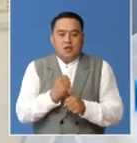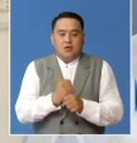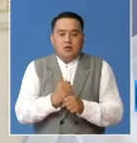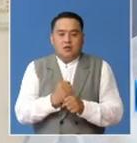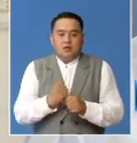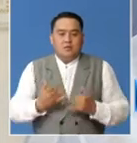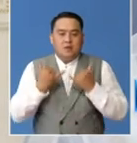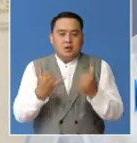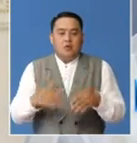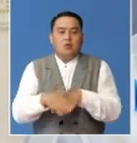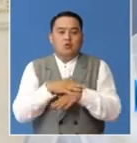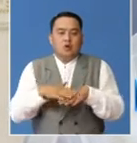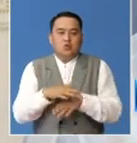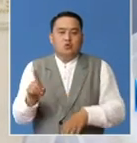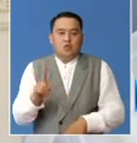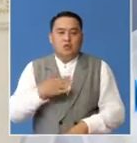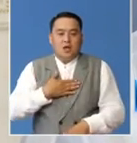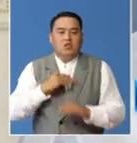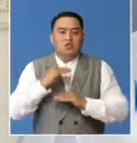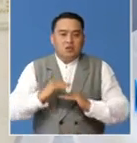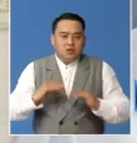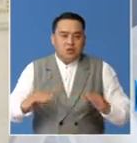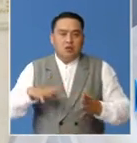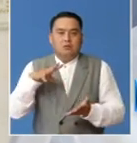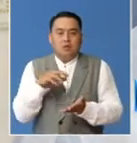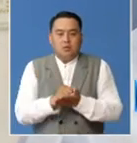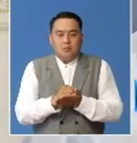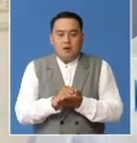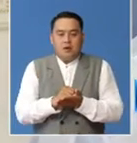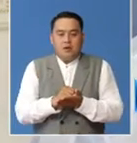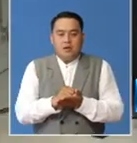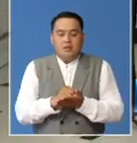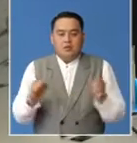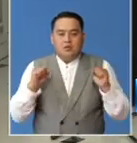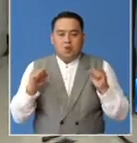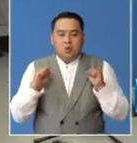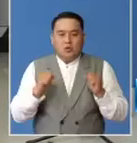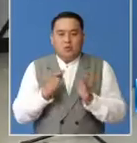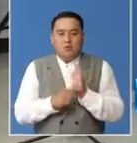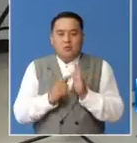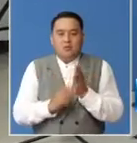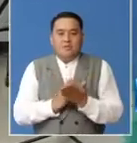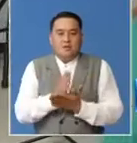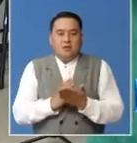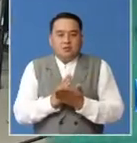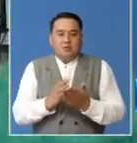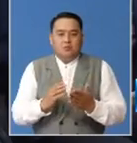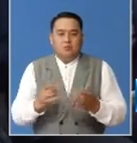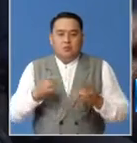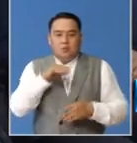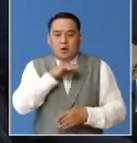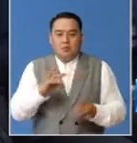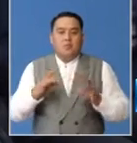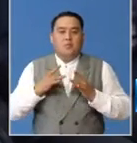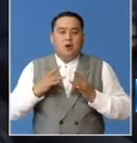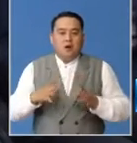для блага народа, чтобы наши дети занимались спортом Более 70 ветеранов спорта в честь своего